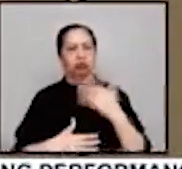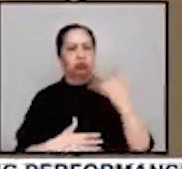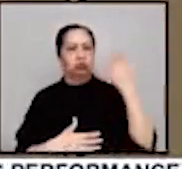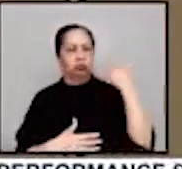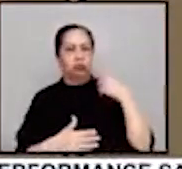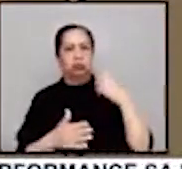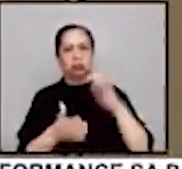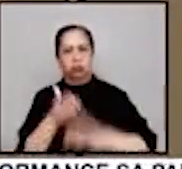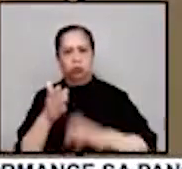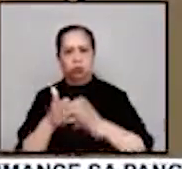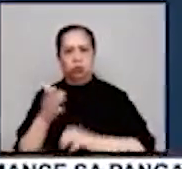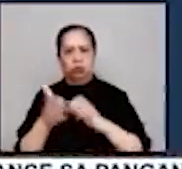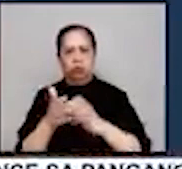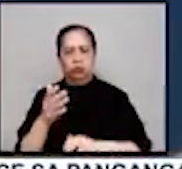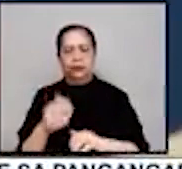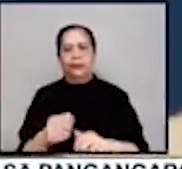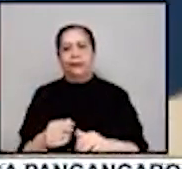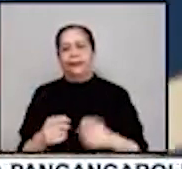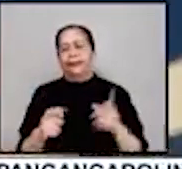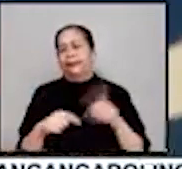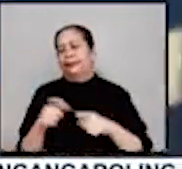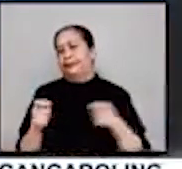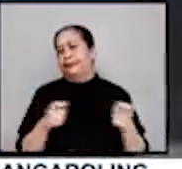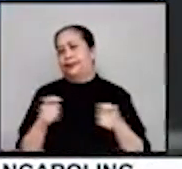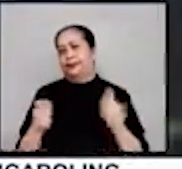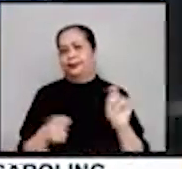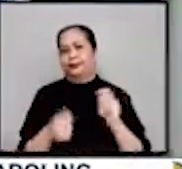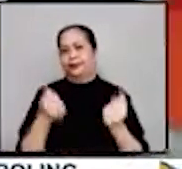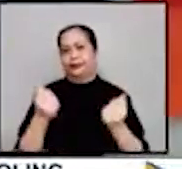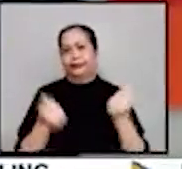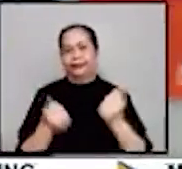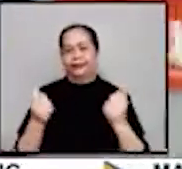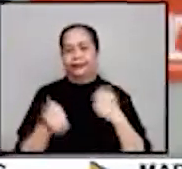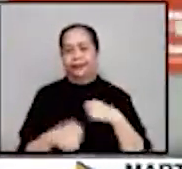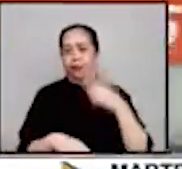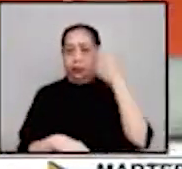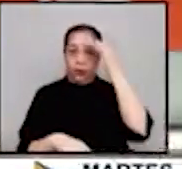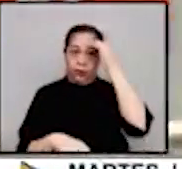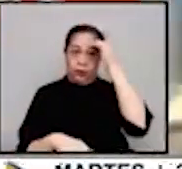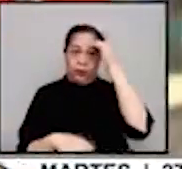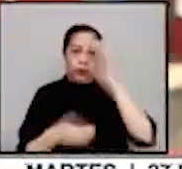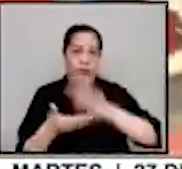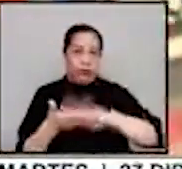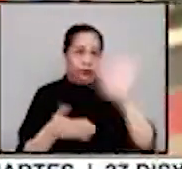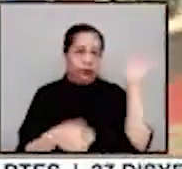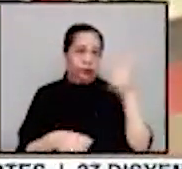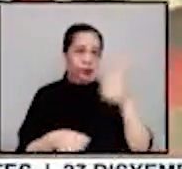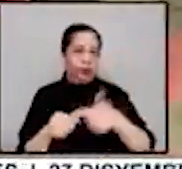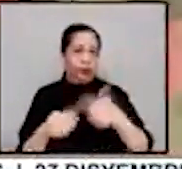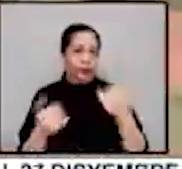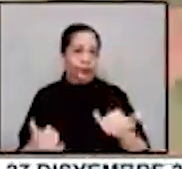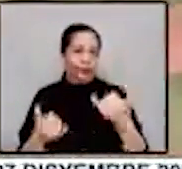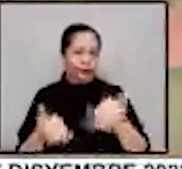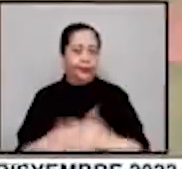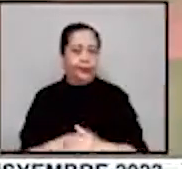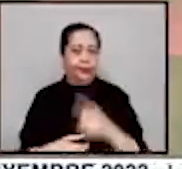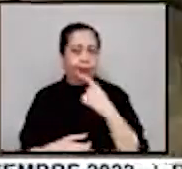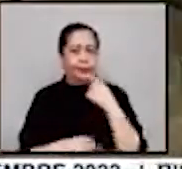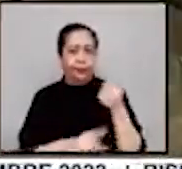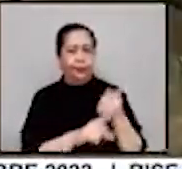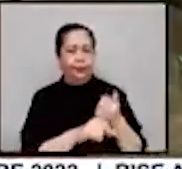rollback, hindi mapigilan ng taxi driver na si Orlando na umaray sa taas singil sa gasolina ngayong araw. Anya,